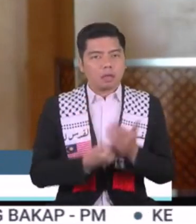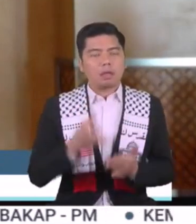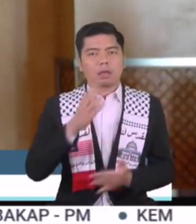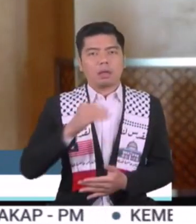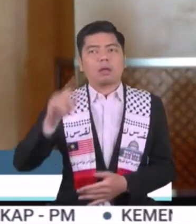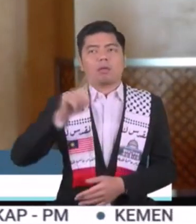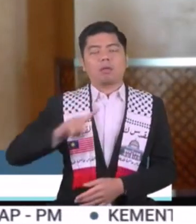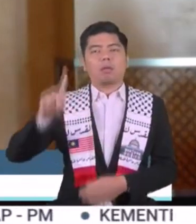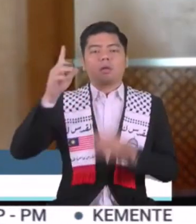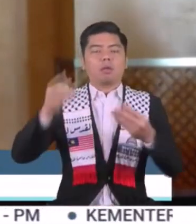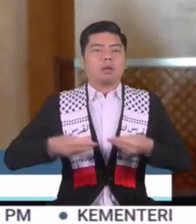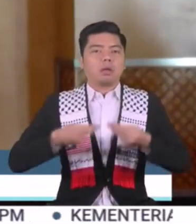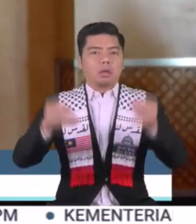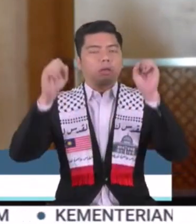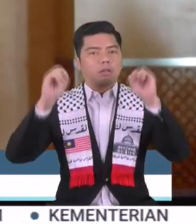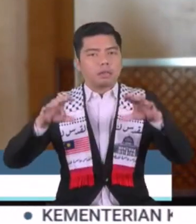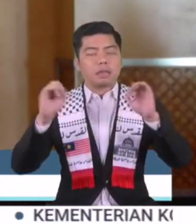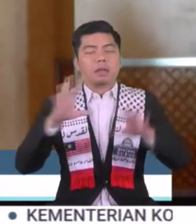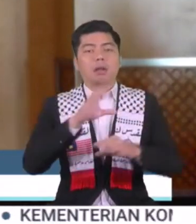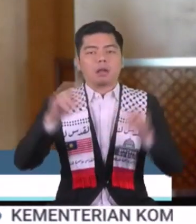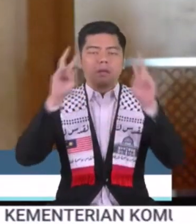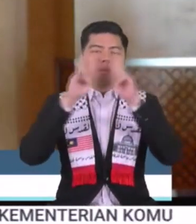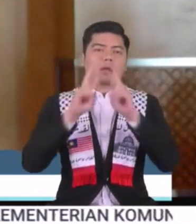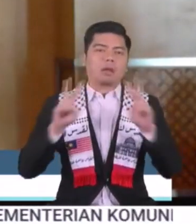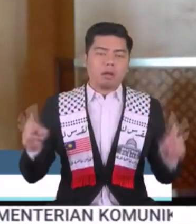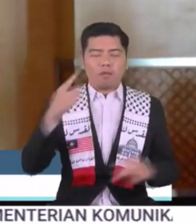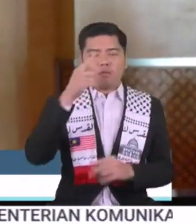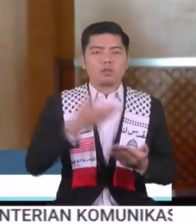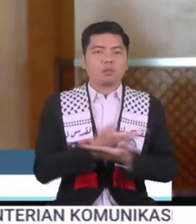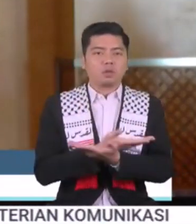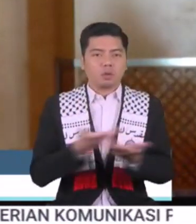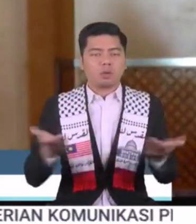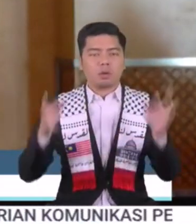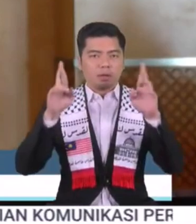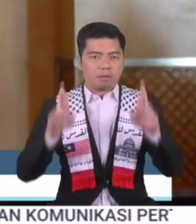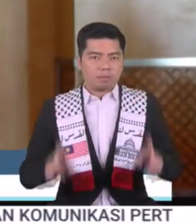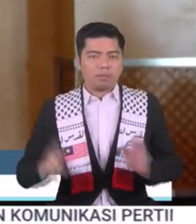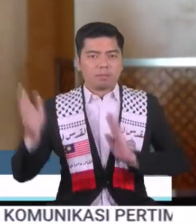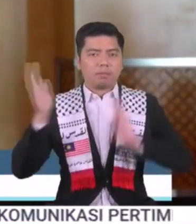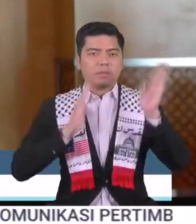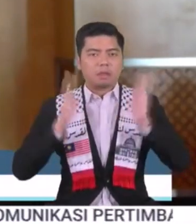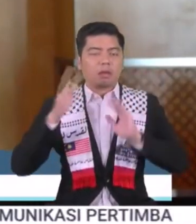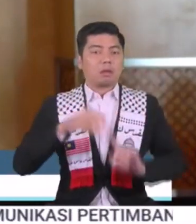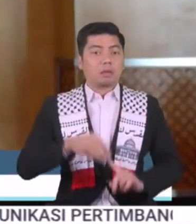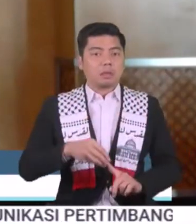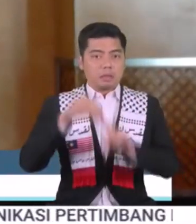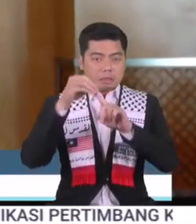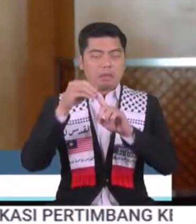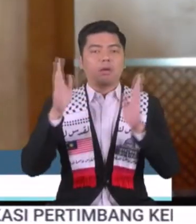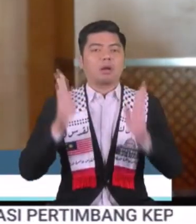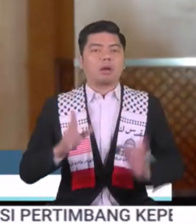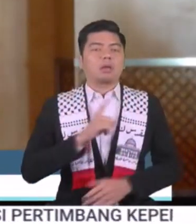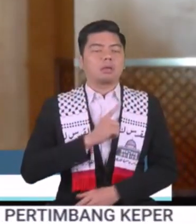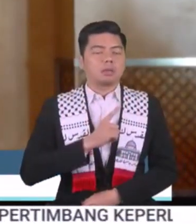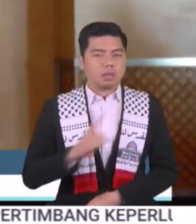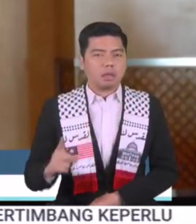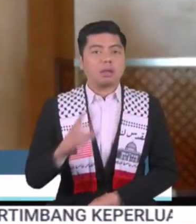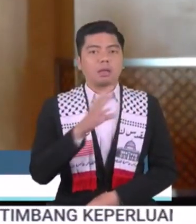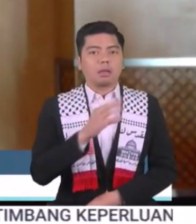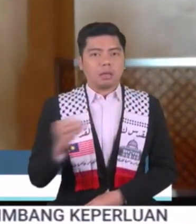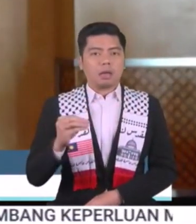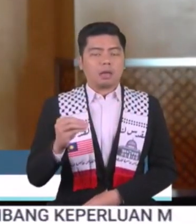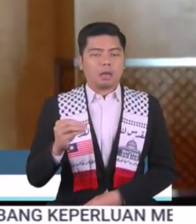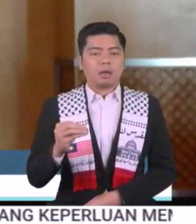moga Allah memberi kerahmatan dan keamanan kepada semua rakyat Malaysia, terutama yang beragama Islam, dan